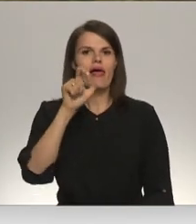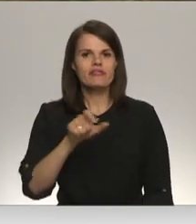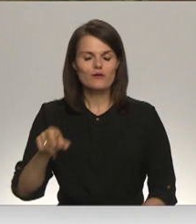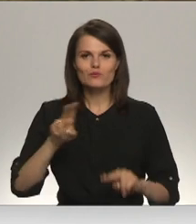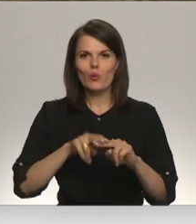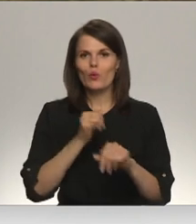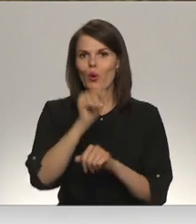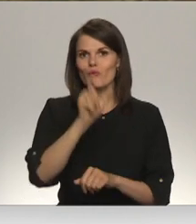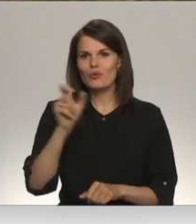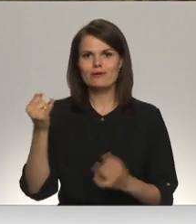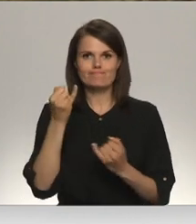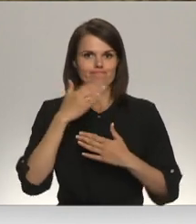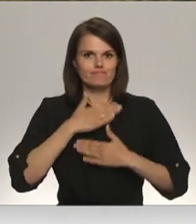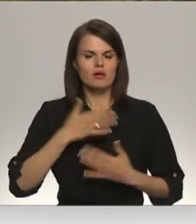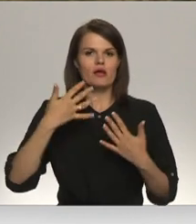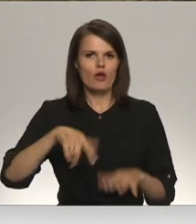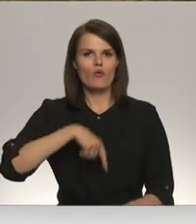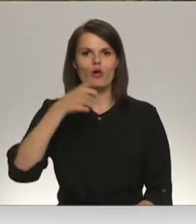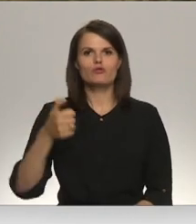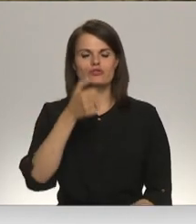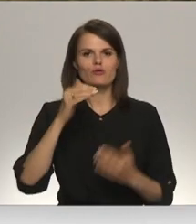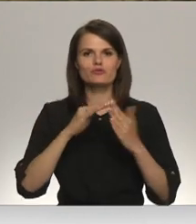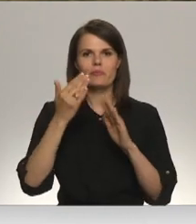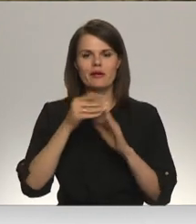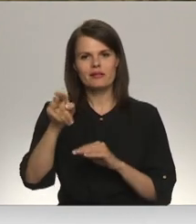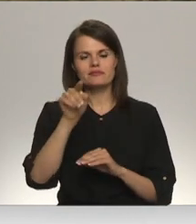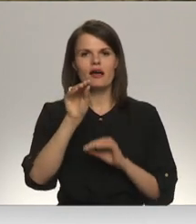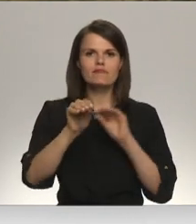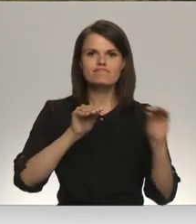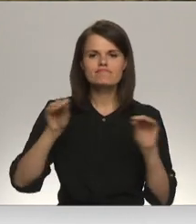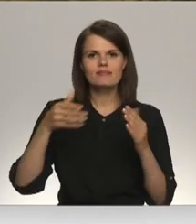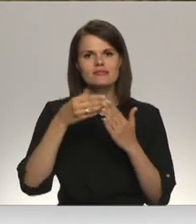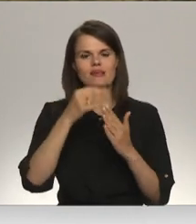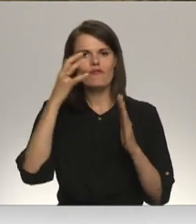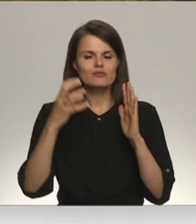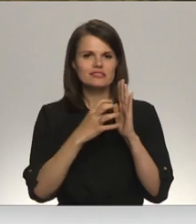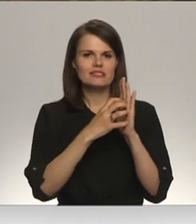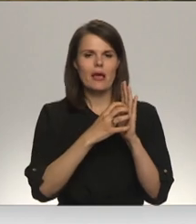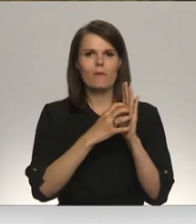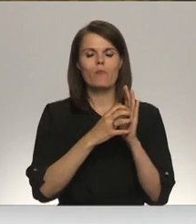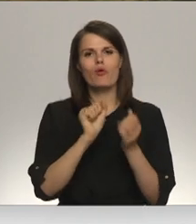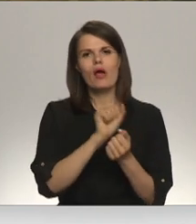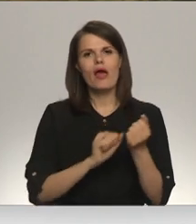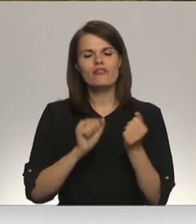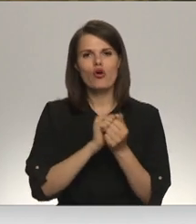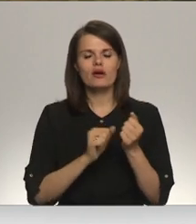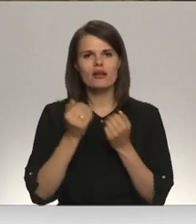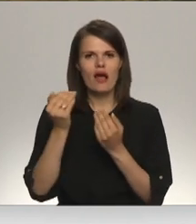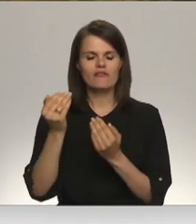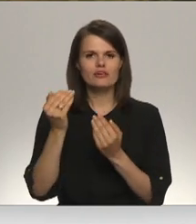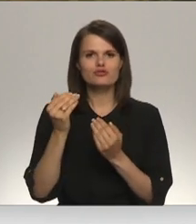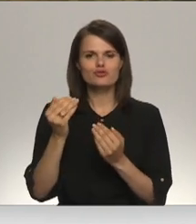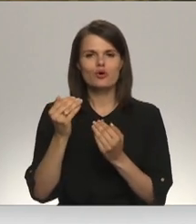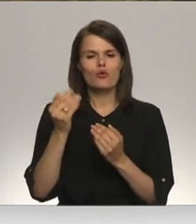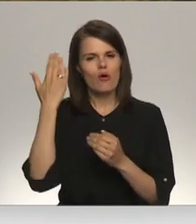turistiem pievilcīgākus, jau vairākus gadus pilsētvidē tur iedzīvina savu simbolu – etnogrāfisko talsu saulīti,